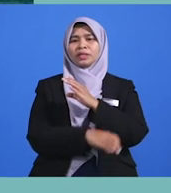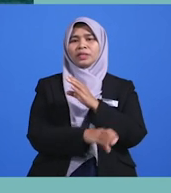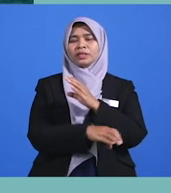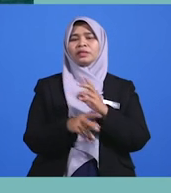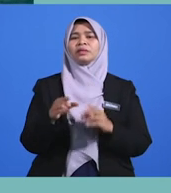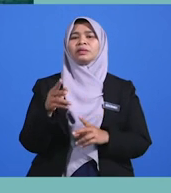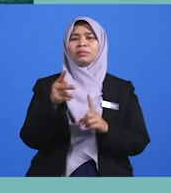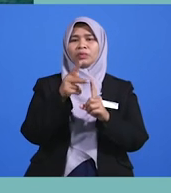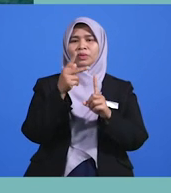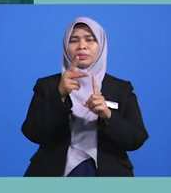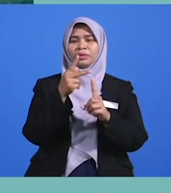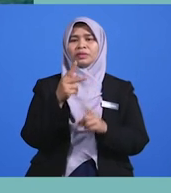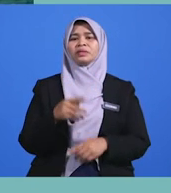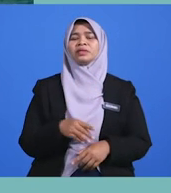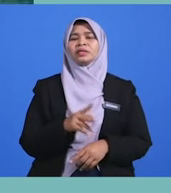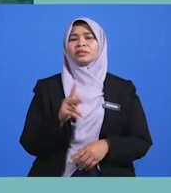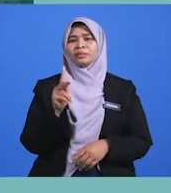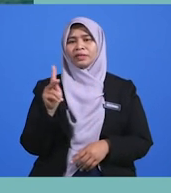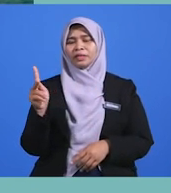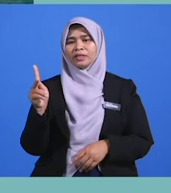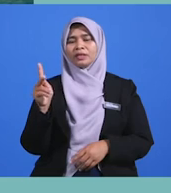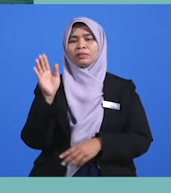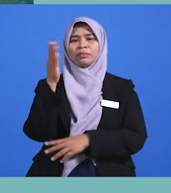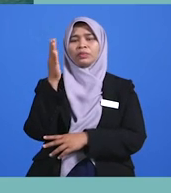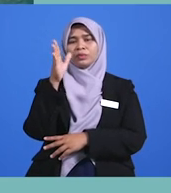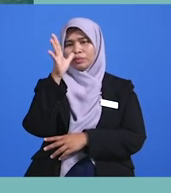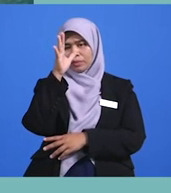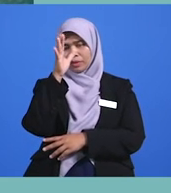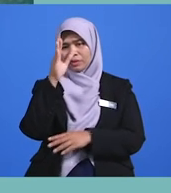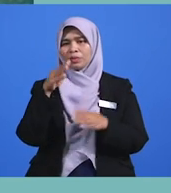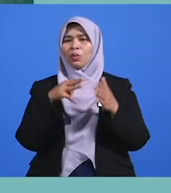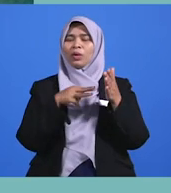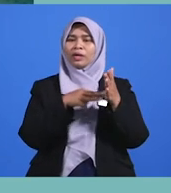kanan yang berimej dengan pokok Melaka mewakili negeri Melaka.